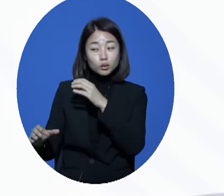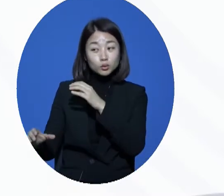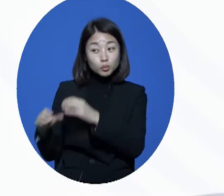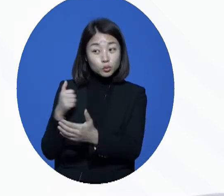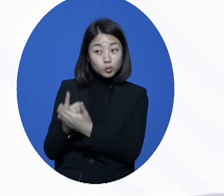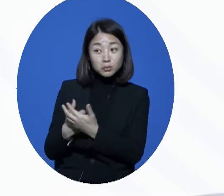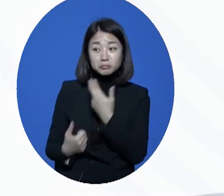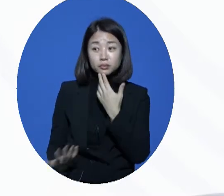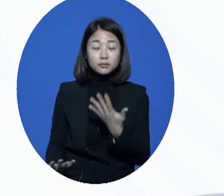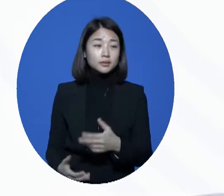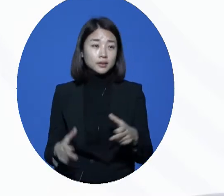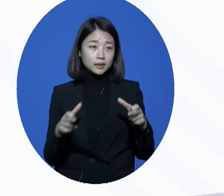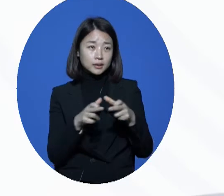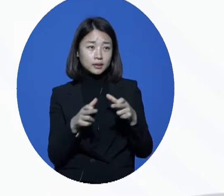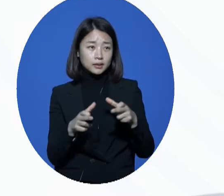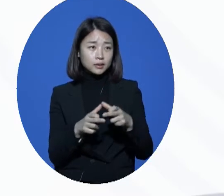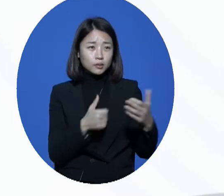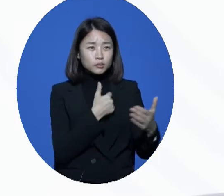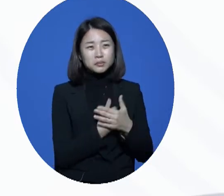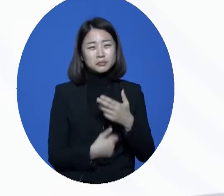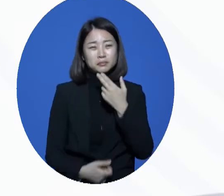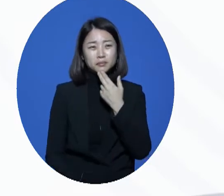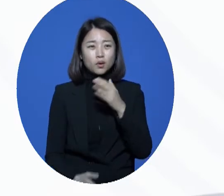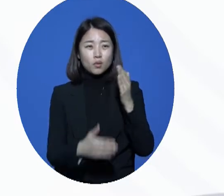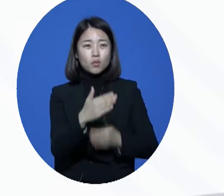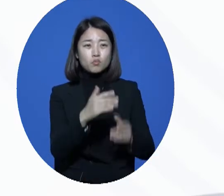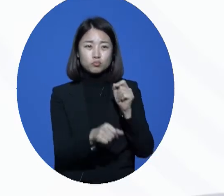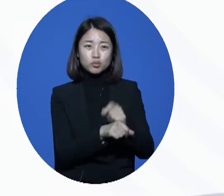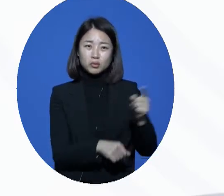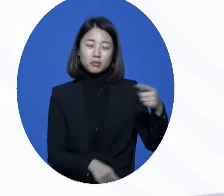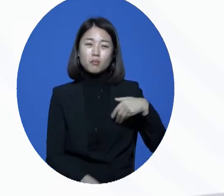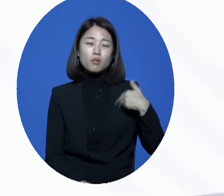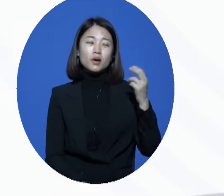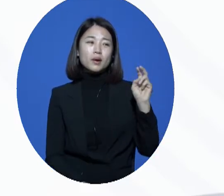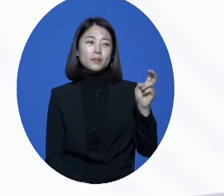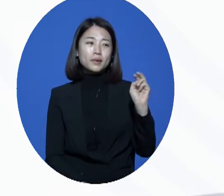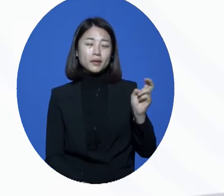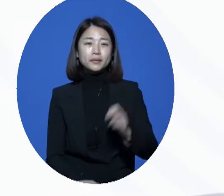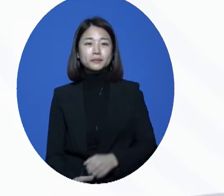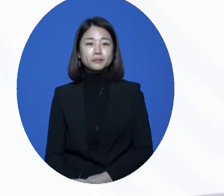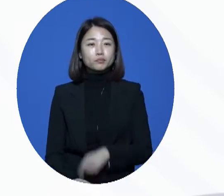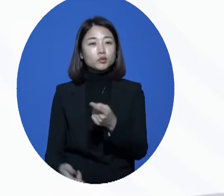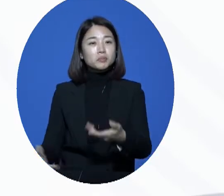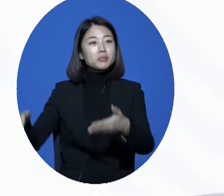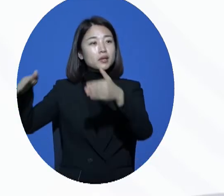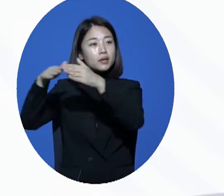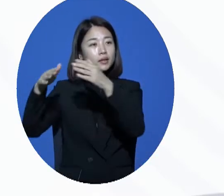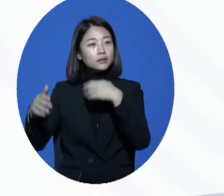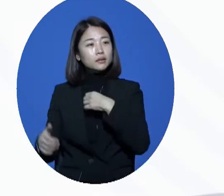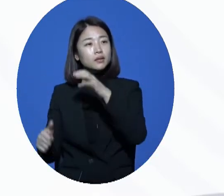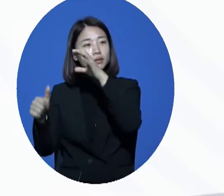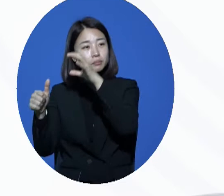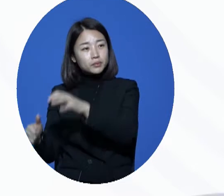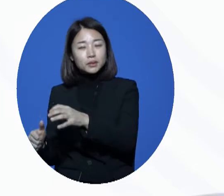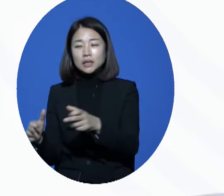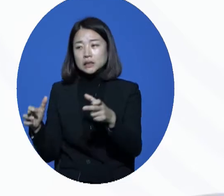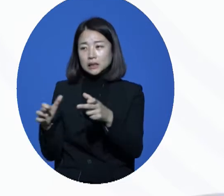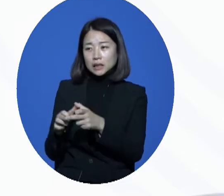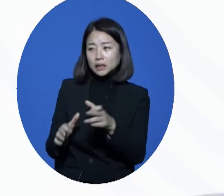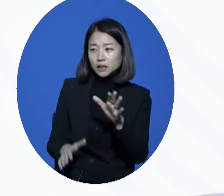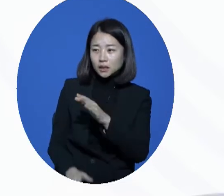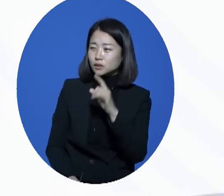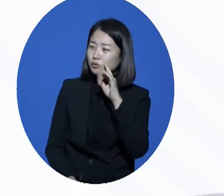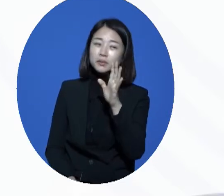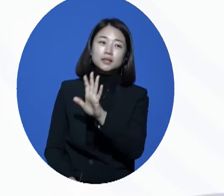없어. 장애인이라고 그런 건 전혀 없었어. 공무원도 모를 수 있을걸? 땡땡 빌라에 자가격리된 사람이 장애인인지